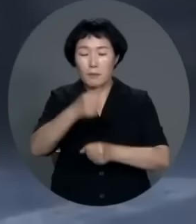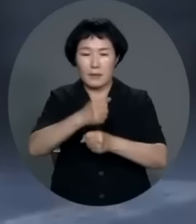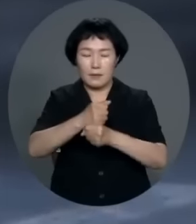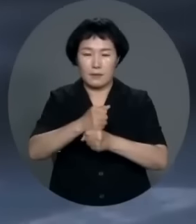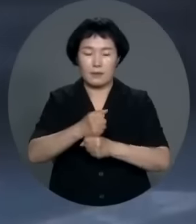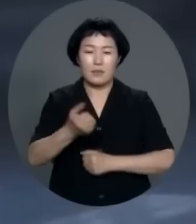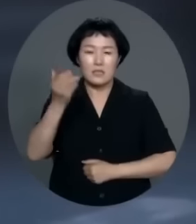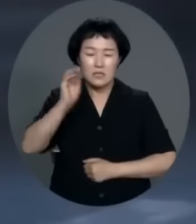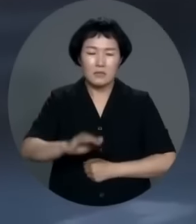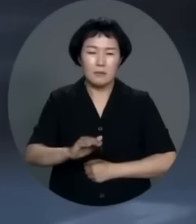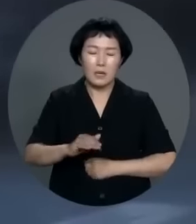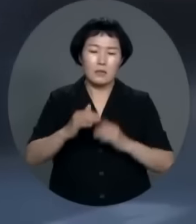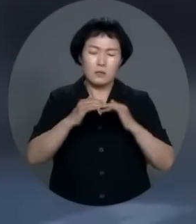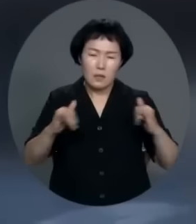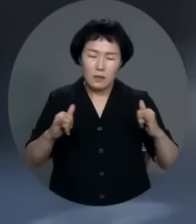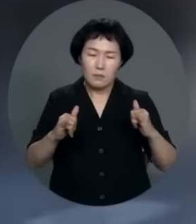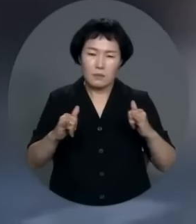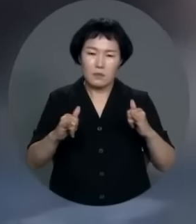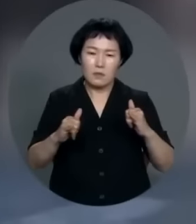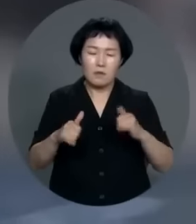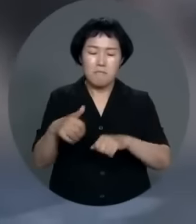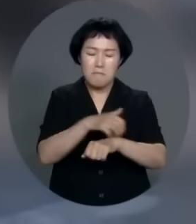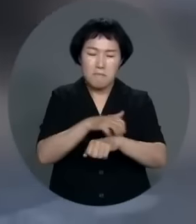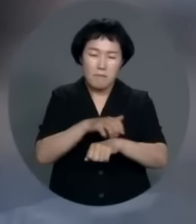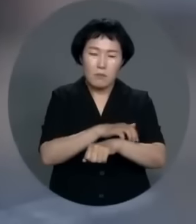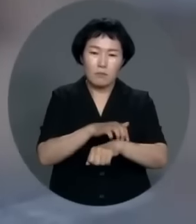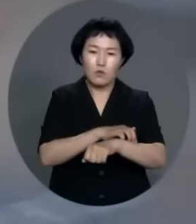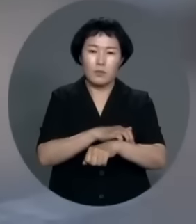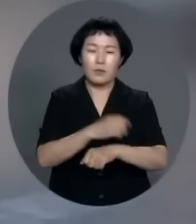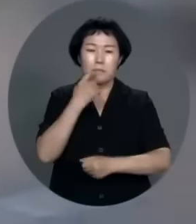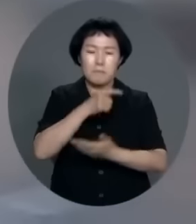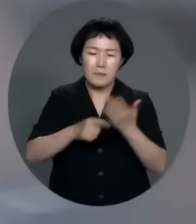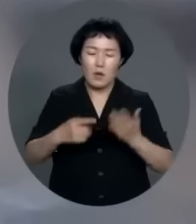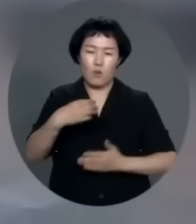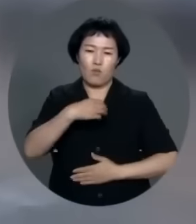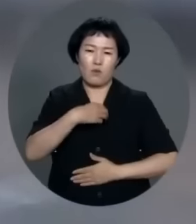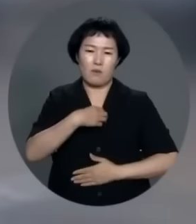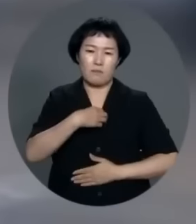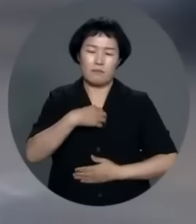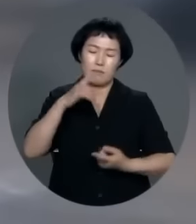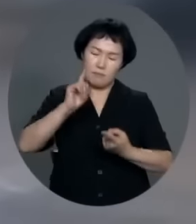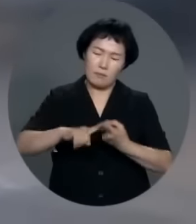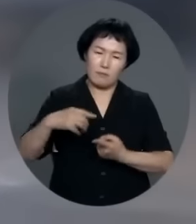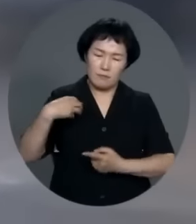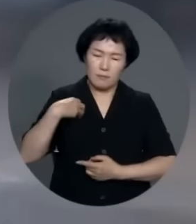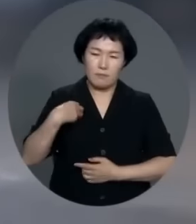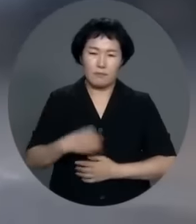계속되는 피해와 위험은 주민들 몫입니다. MBC 뉴스 손은민입니다.